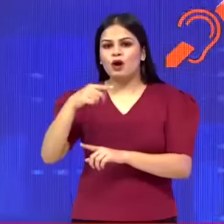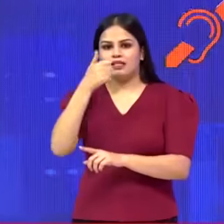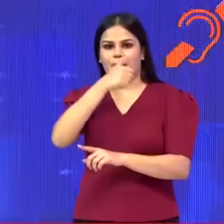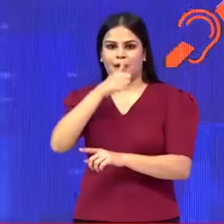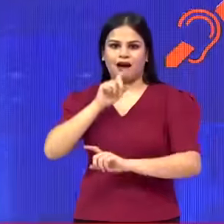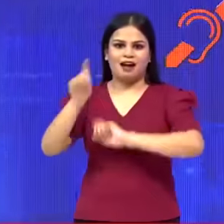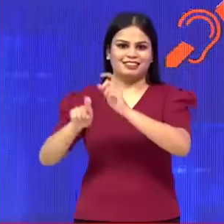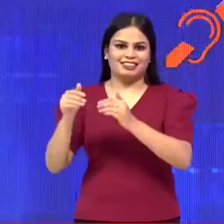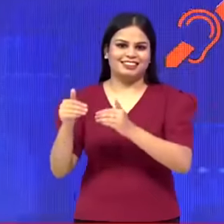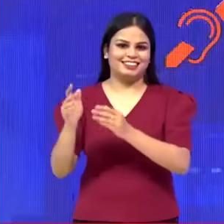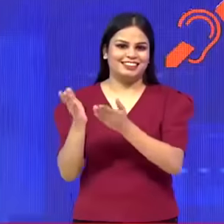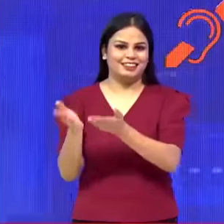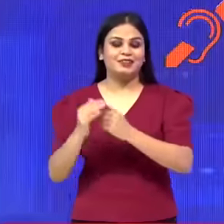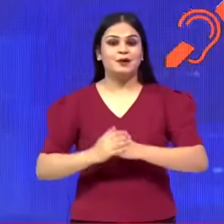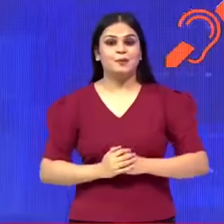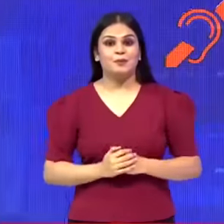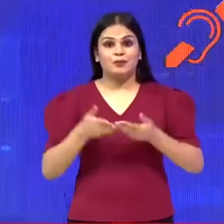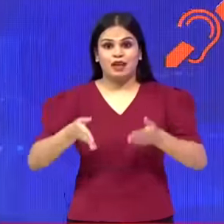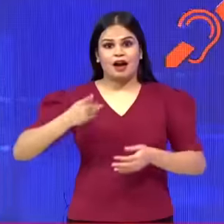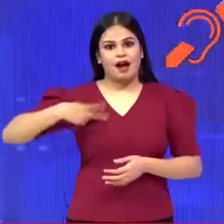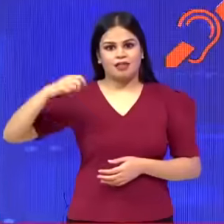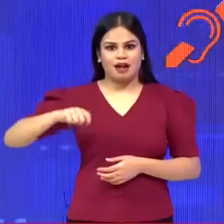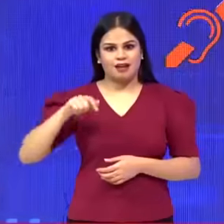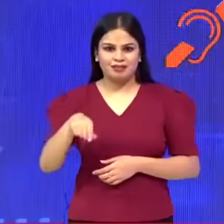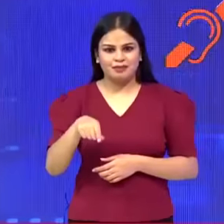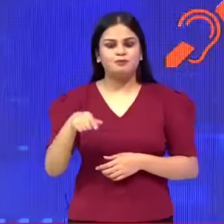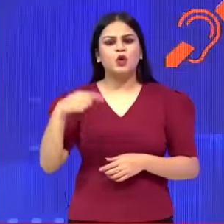पर। आपकी अदालत में अगला इल्जाम।